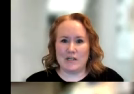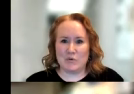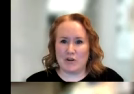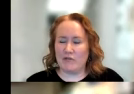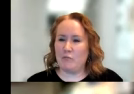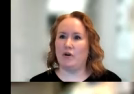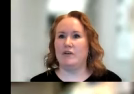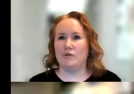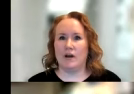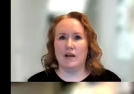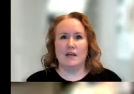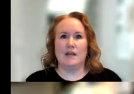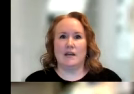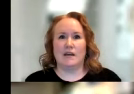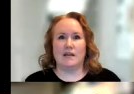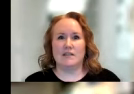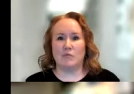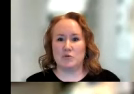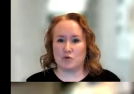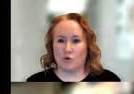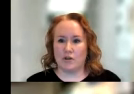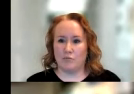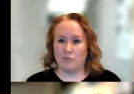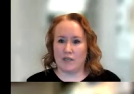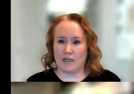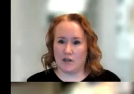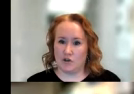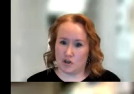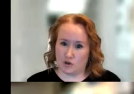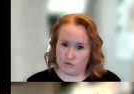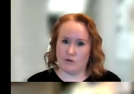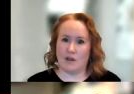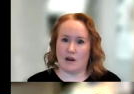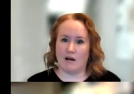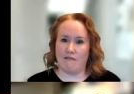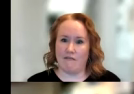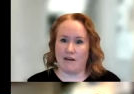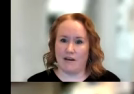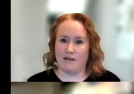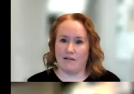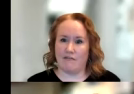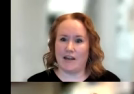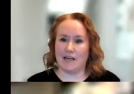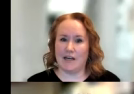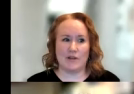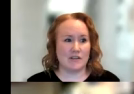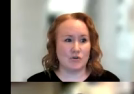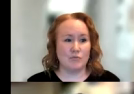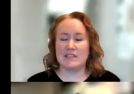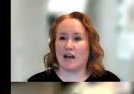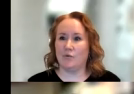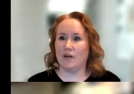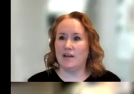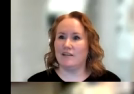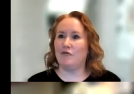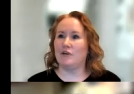bare å stille spørsmål. Vi prøver å samle spørsmålene til slutten av hver enkel presentasjon,